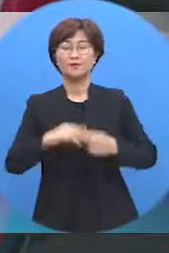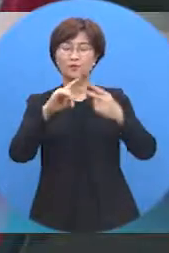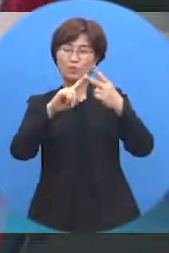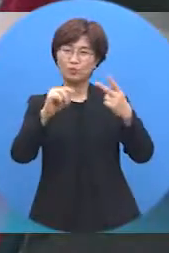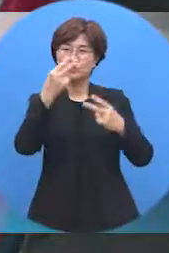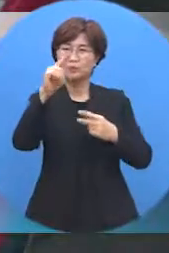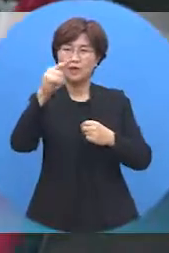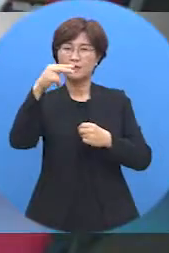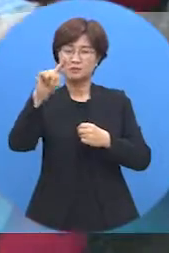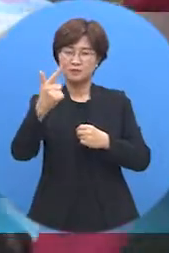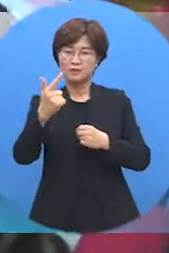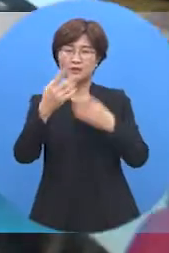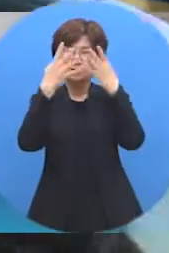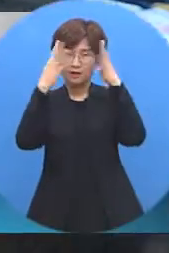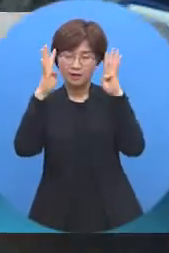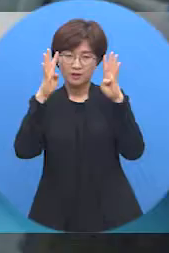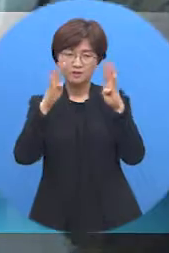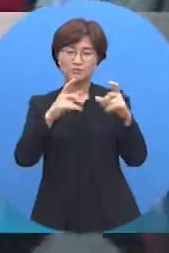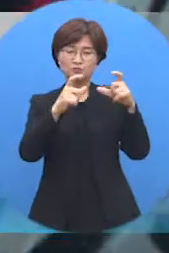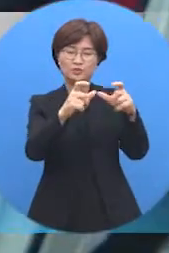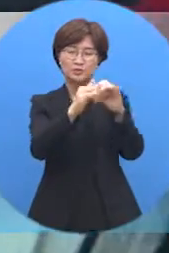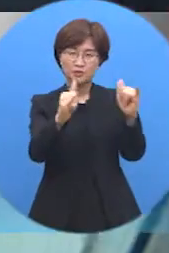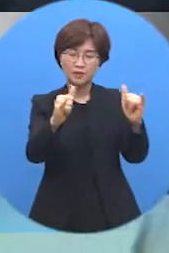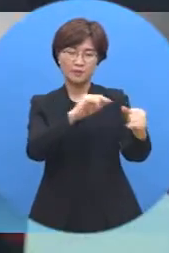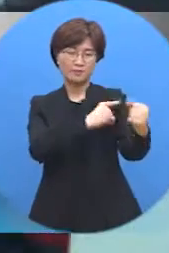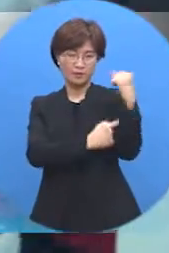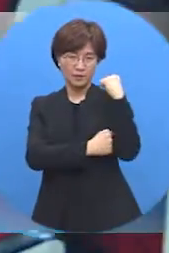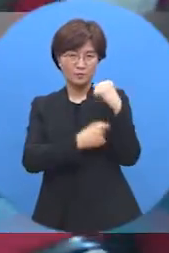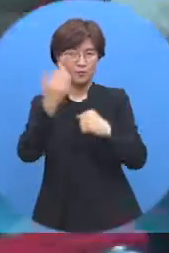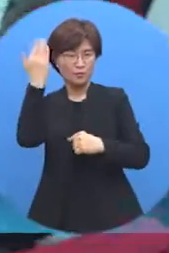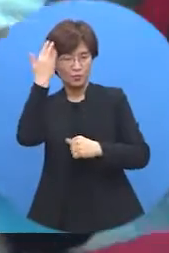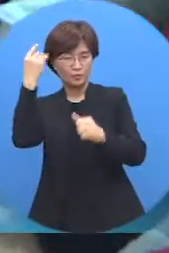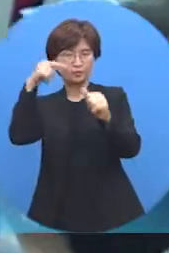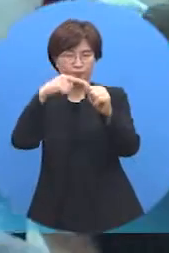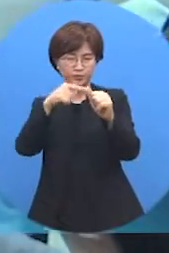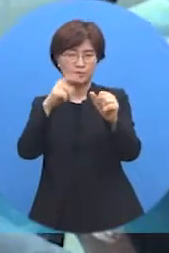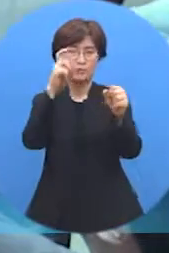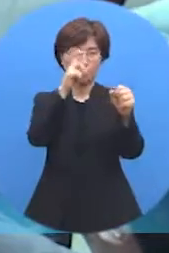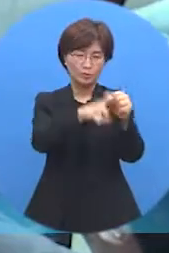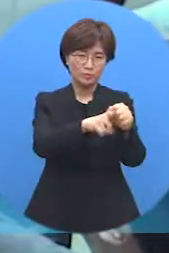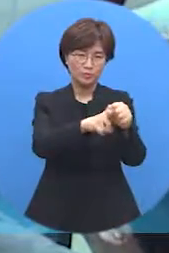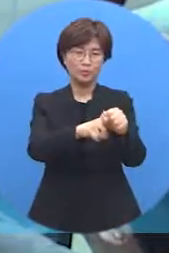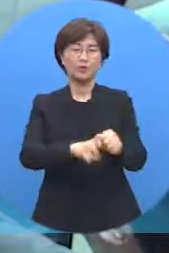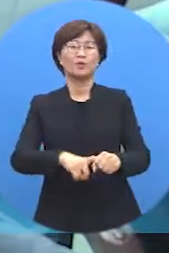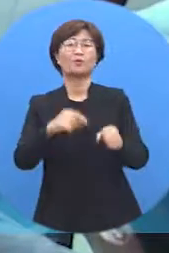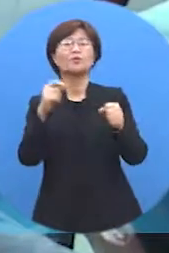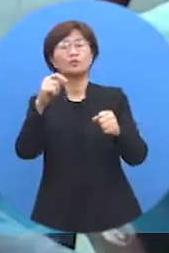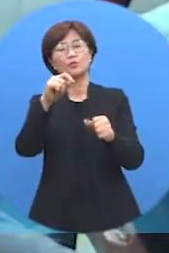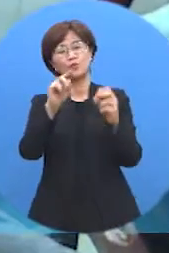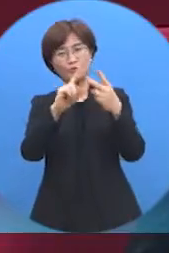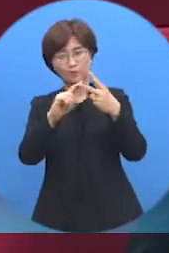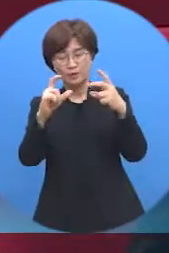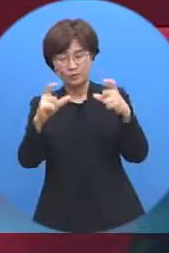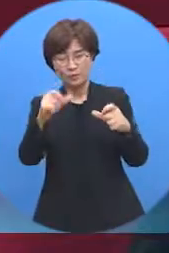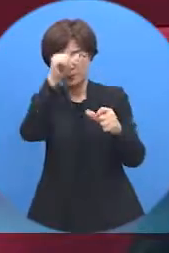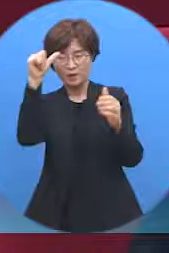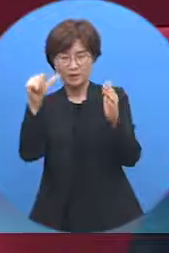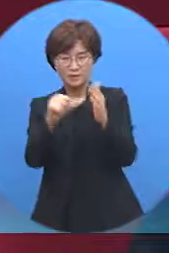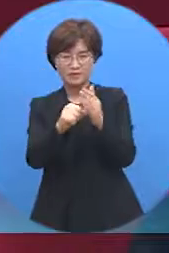동대문 다산시민대학은 지역사회 주민들의 역량 강화 및 교양 함양과 동대문구의 평생학습 확대를